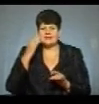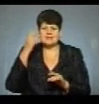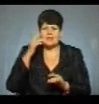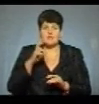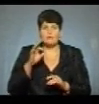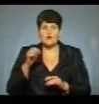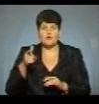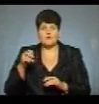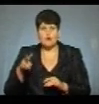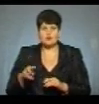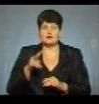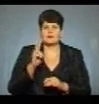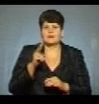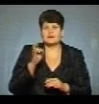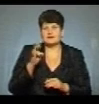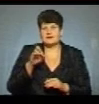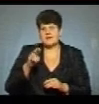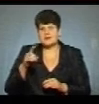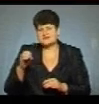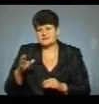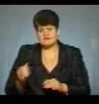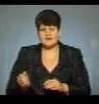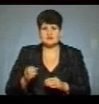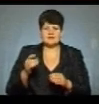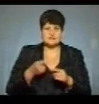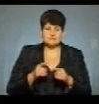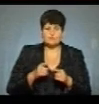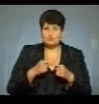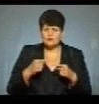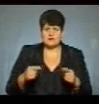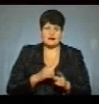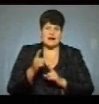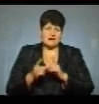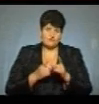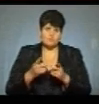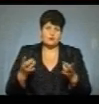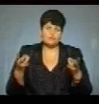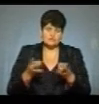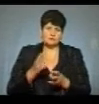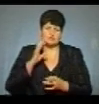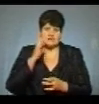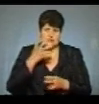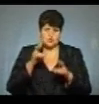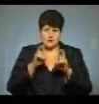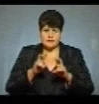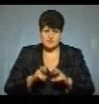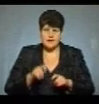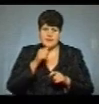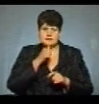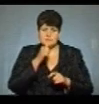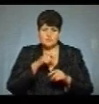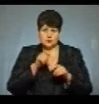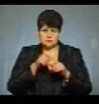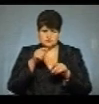тільки Князєва, чи тільки Клименка. Тобто все рухається так, як було раніше. Будь-яка реформа, вона потребує серйозного аналізу, експертної